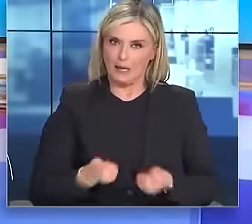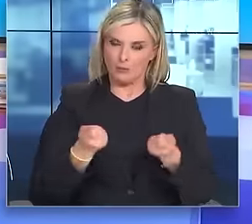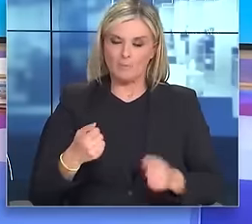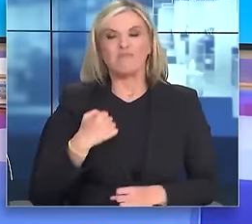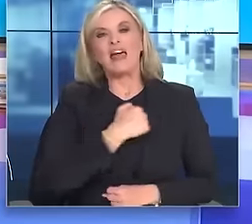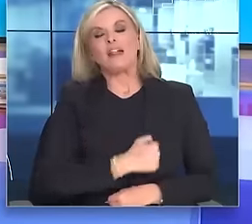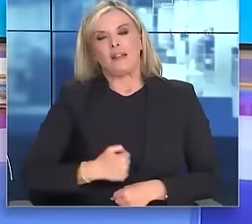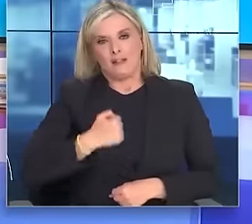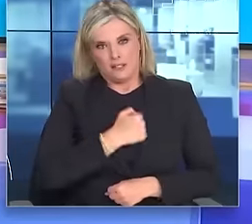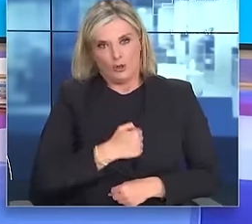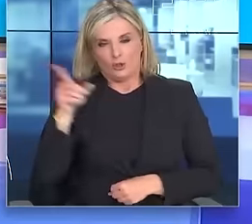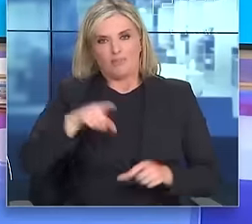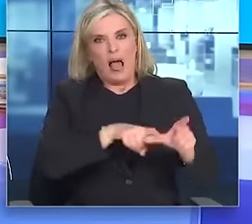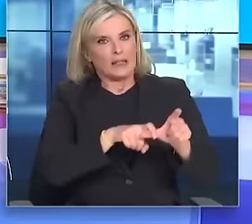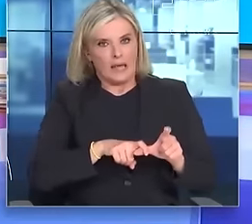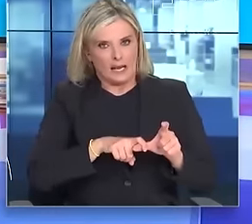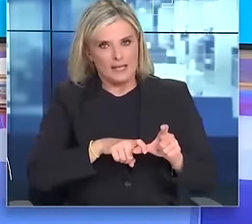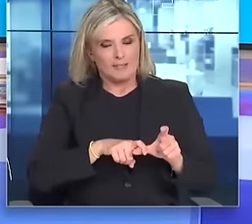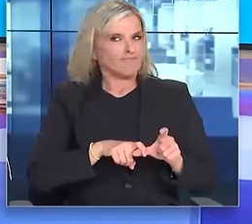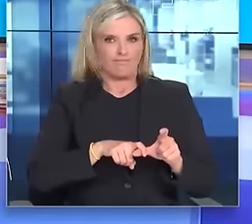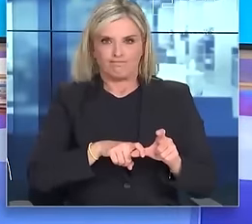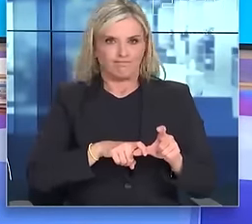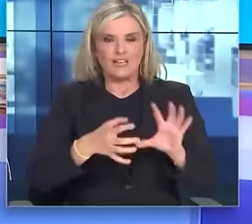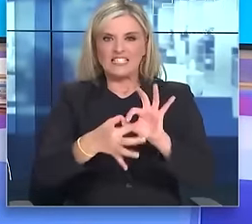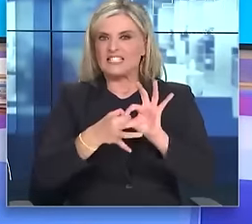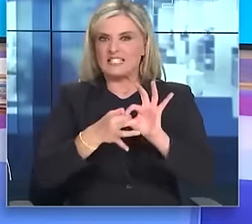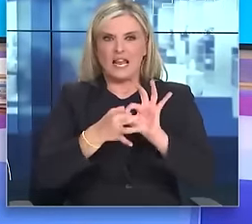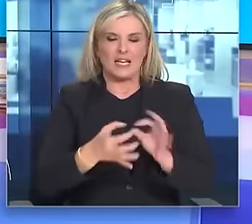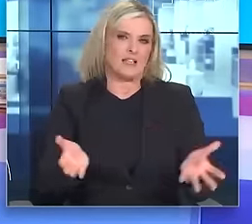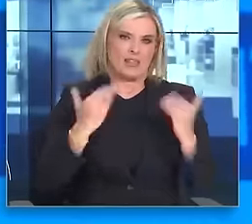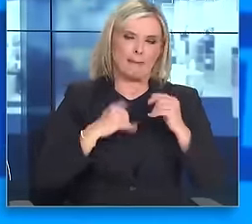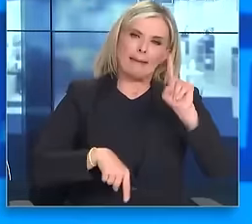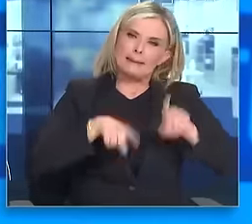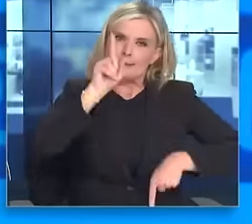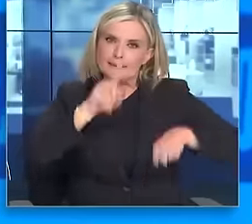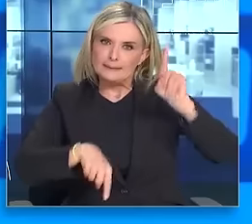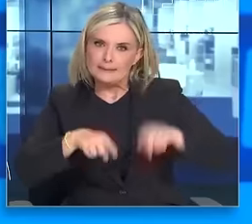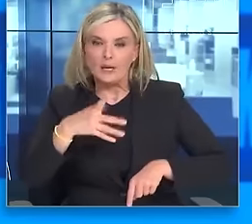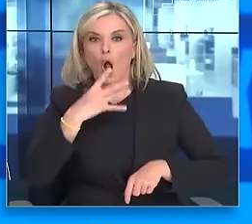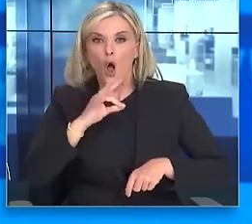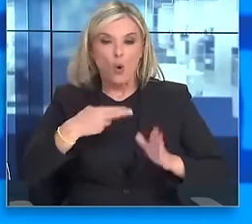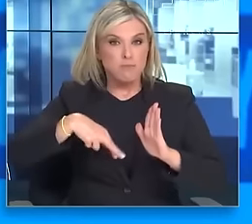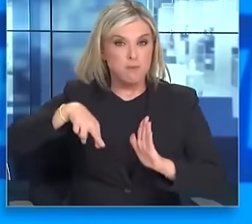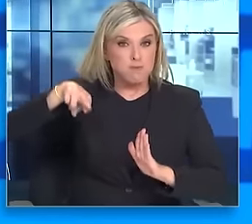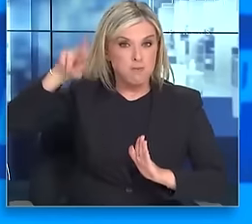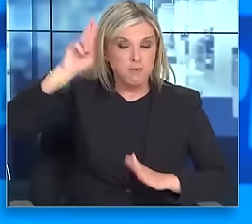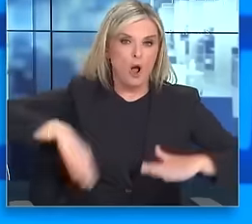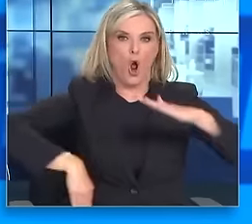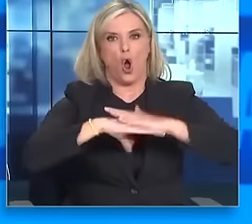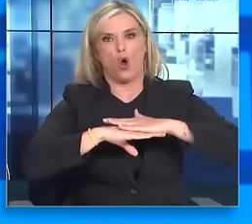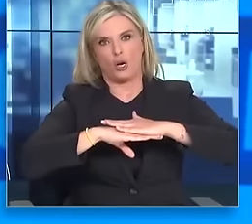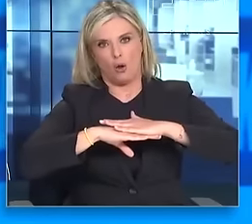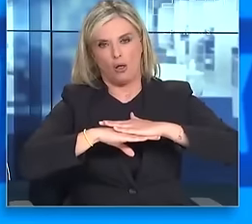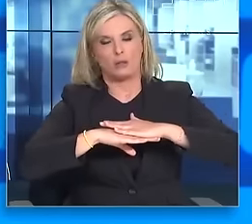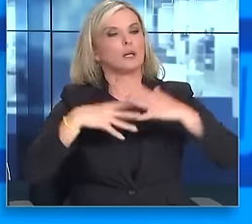εταιρείες δεν συνεργάζονται πάντα. Ναι, αποδίδει αυτή η πολιτική όμως. Νομίζω ότι σε ένα βαθμό αποδίδει. Με ποια είναι? Ότι έχουμε φρενάρει τις αυξήσεις και βλέπουμε κάποιες μειώσεις. Αλλά